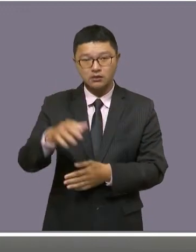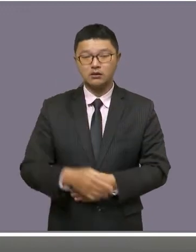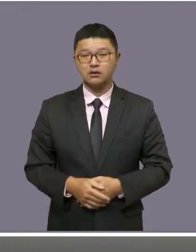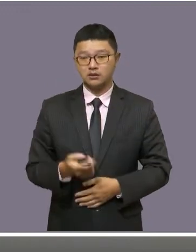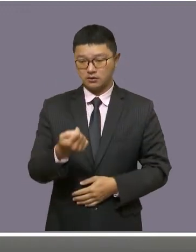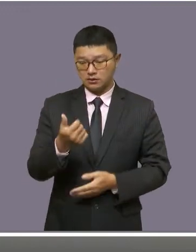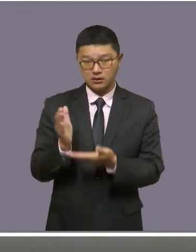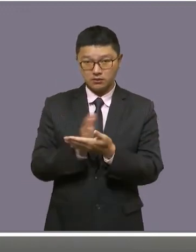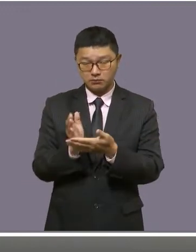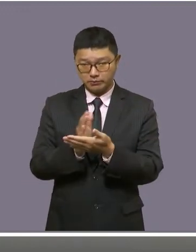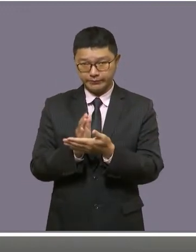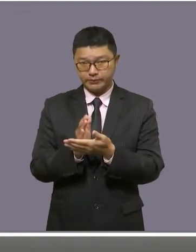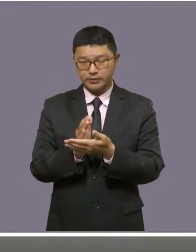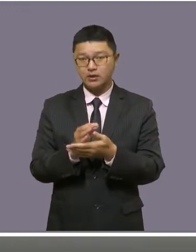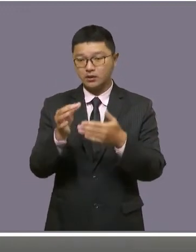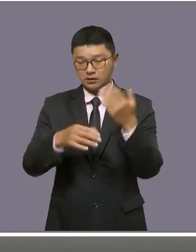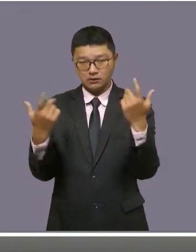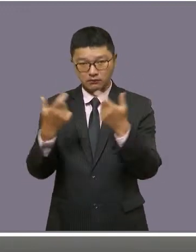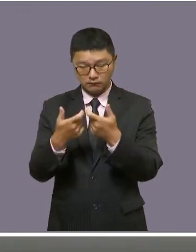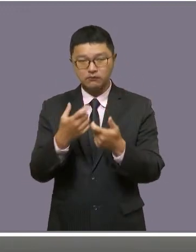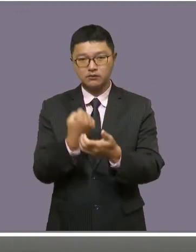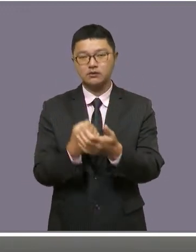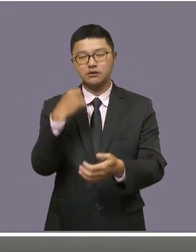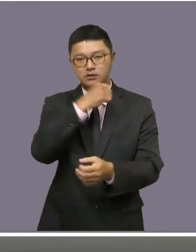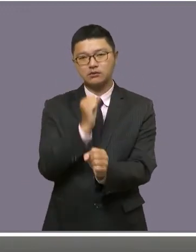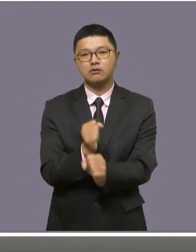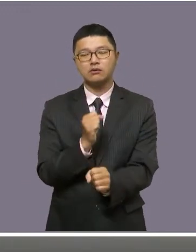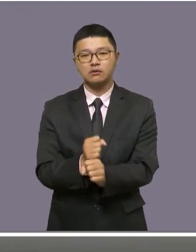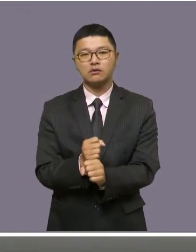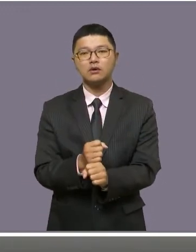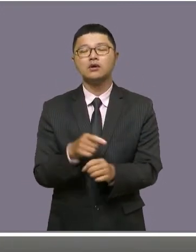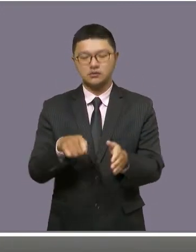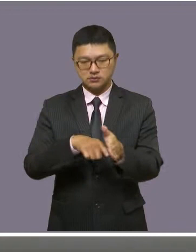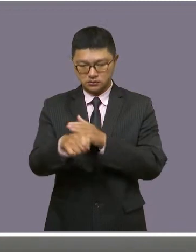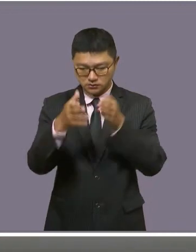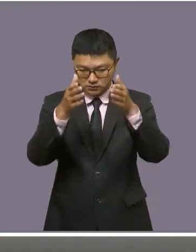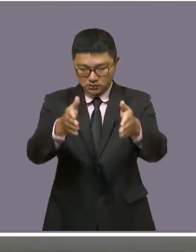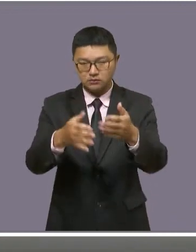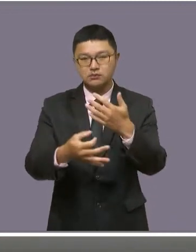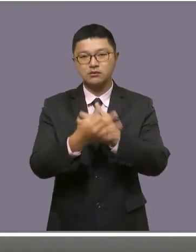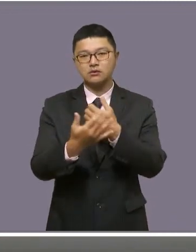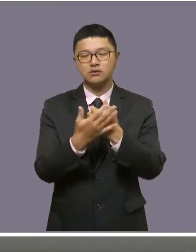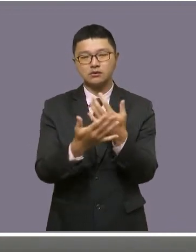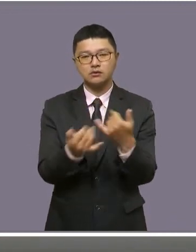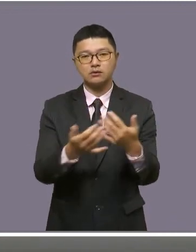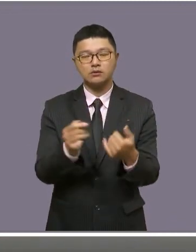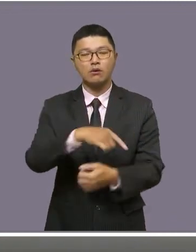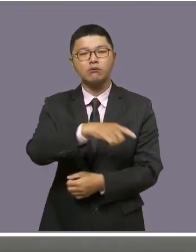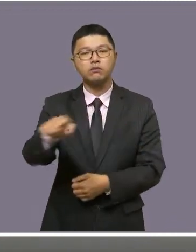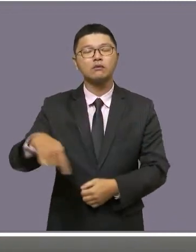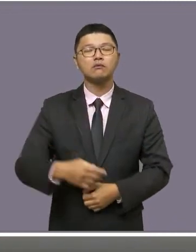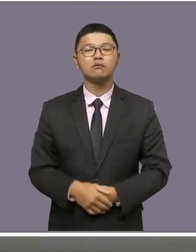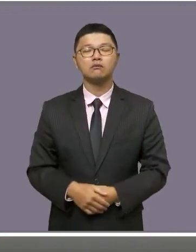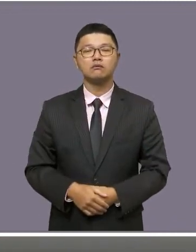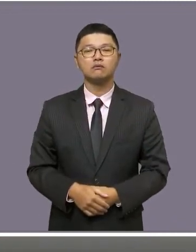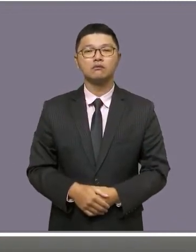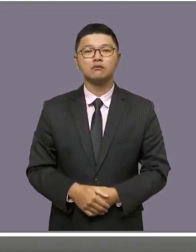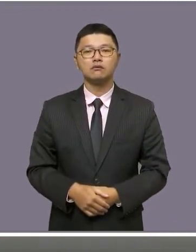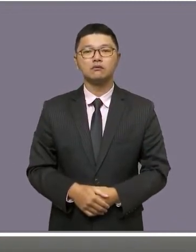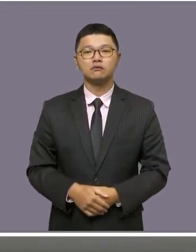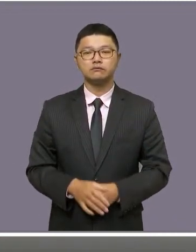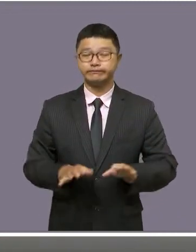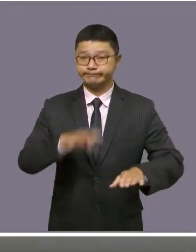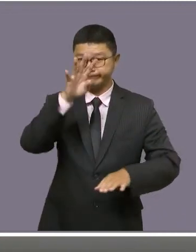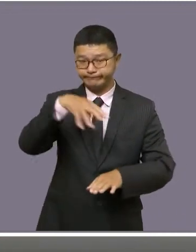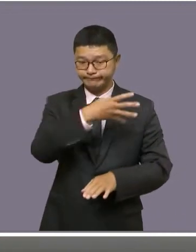制留在台湾工作。那这个评点制适用的是侨外生一体适用。那我们可以看到我们这个在这个表里